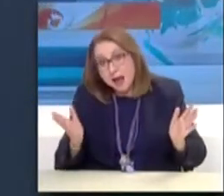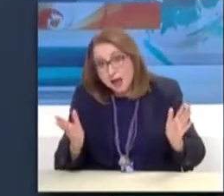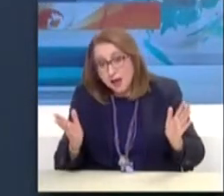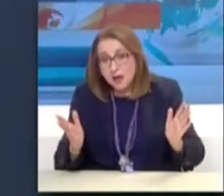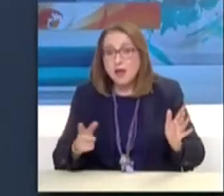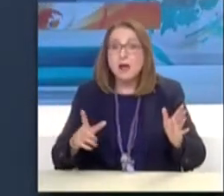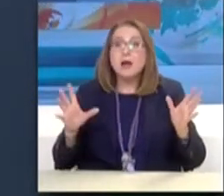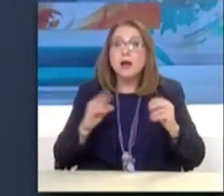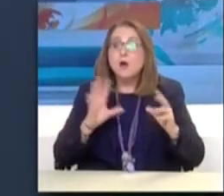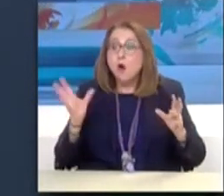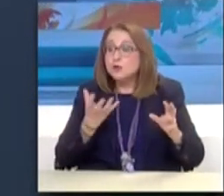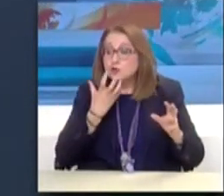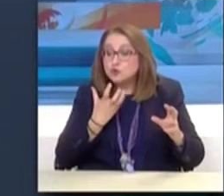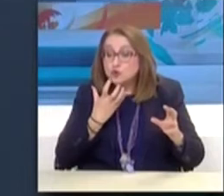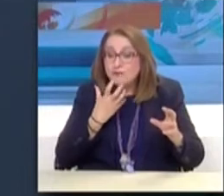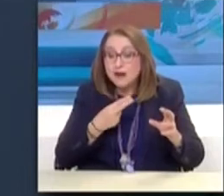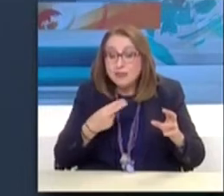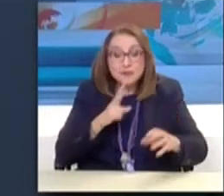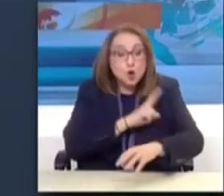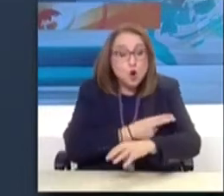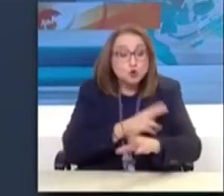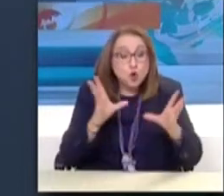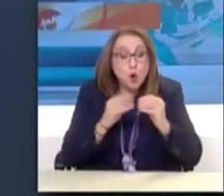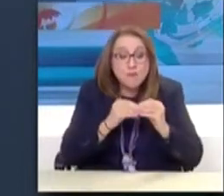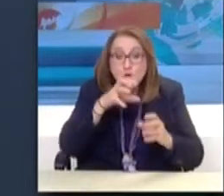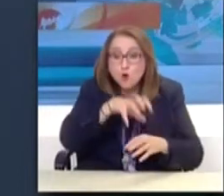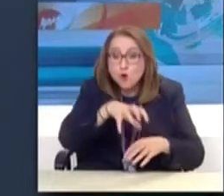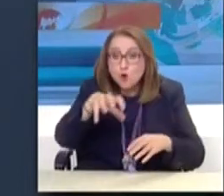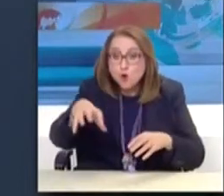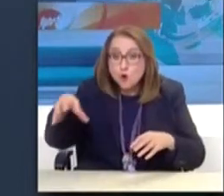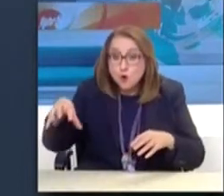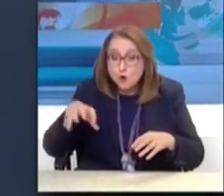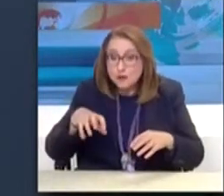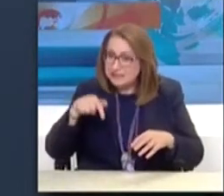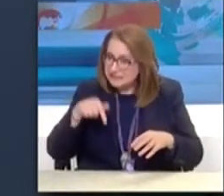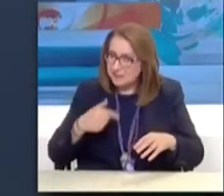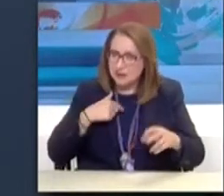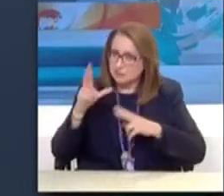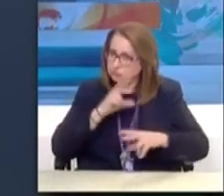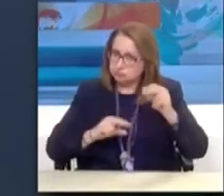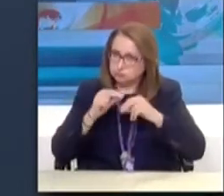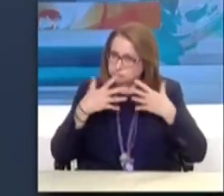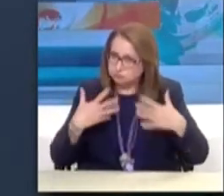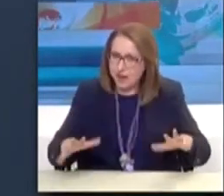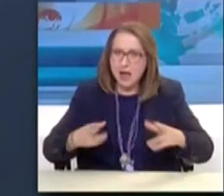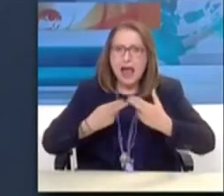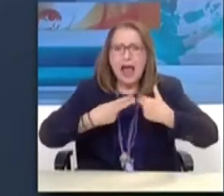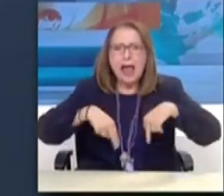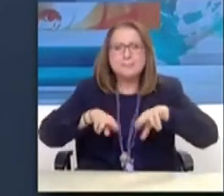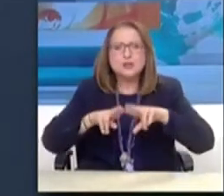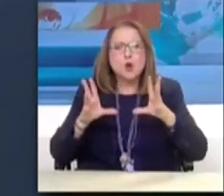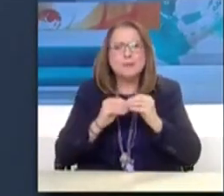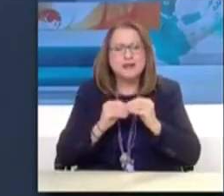ζωτικές σημασίας μονάδες του νοσοκομείου. Το συζητήσαμε σήμερα στην Επιτροπή Εμπειρογνωμόνων. Κάποιος